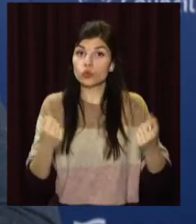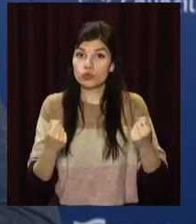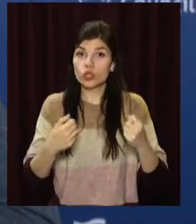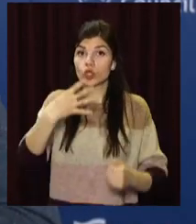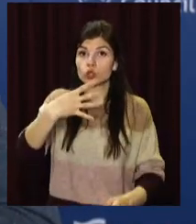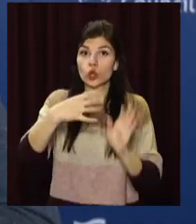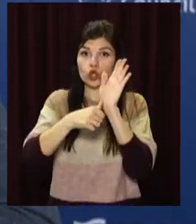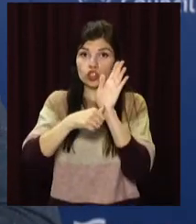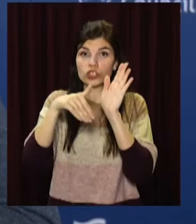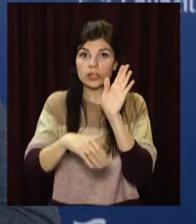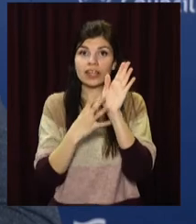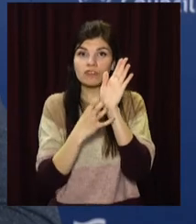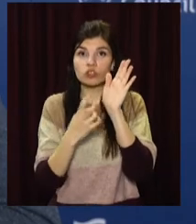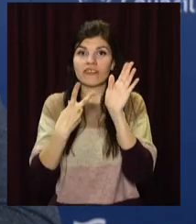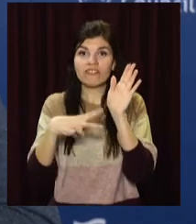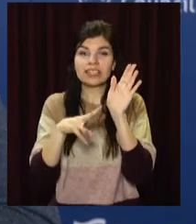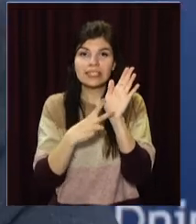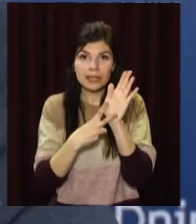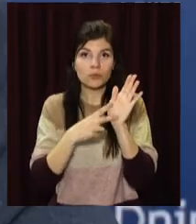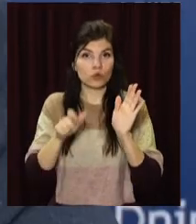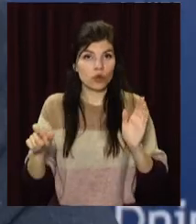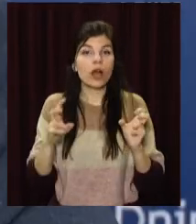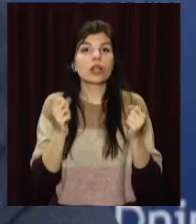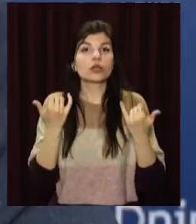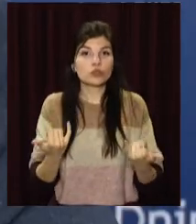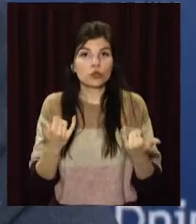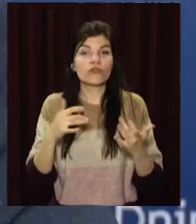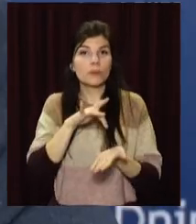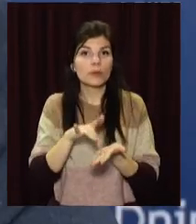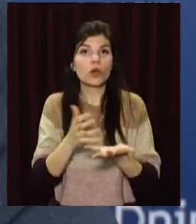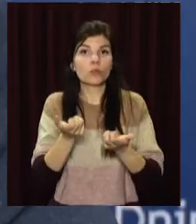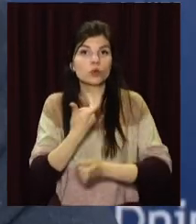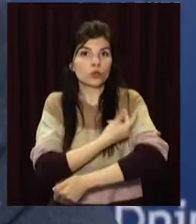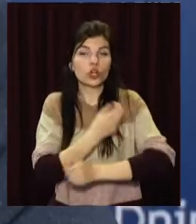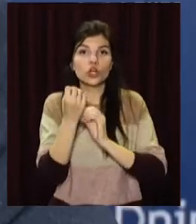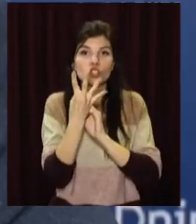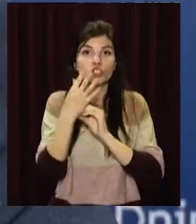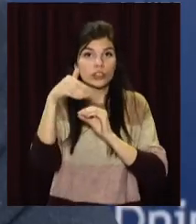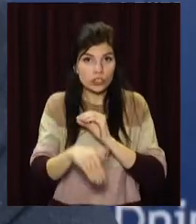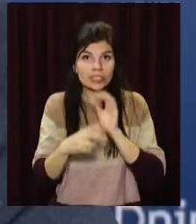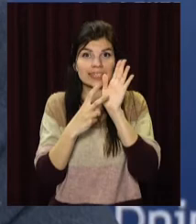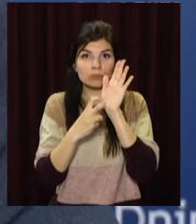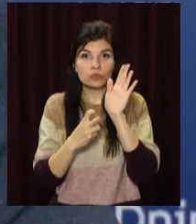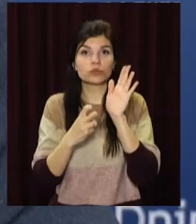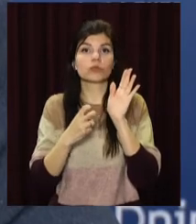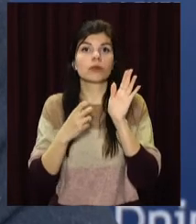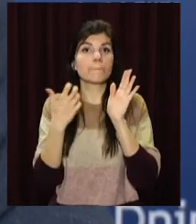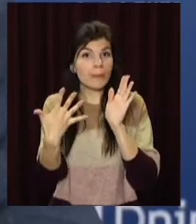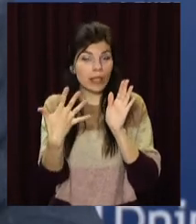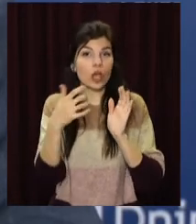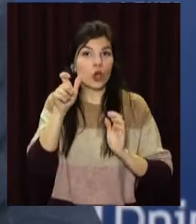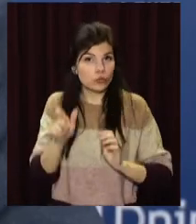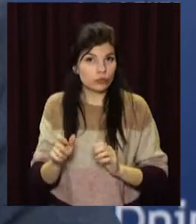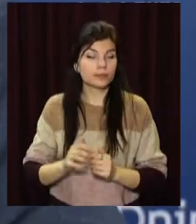– 46 927 пацієнтів. На сьогодні в місті отримали щеплення 14 705